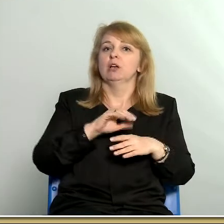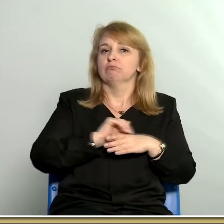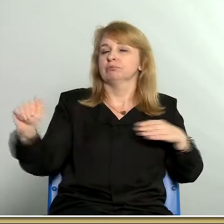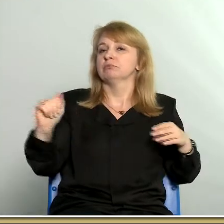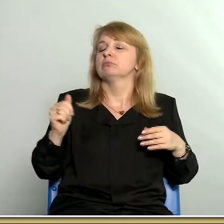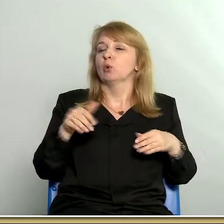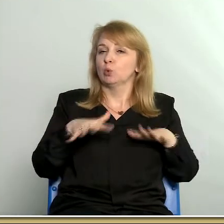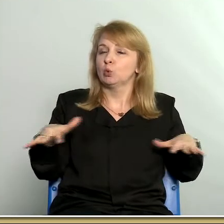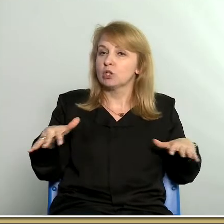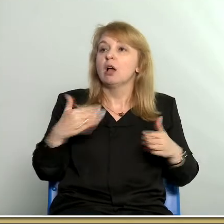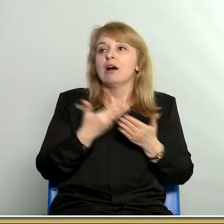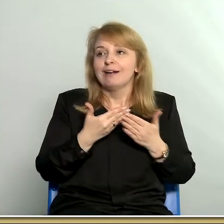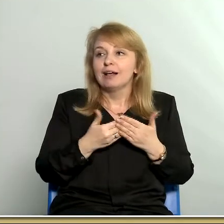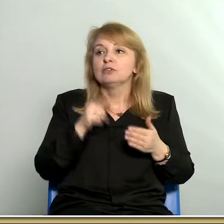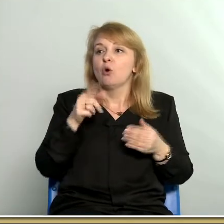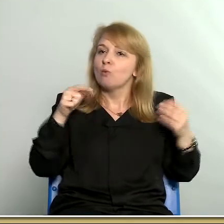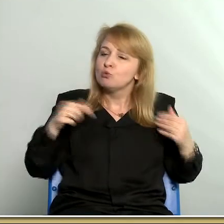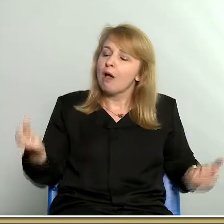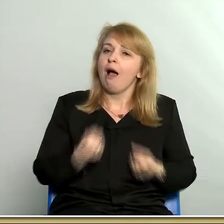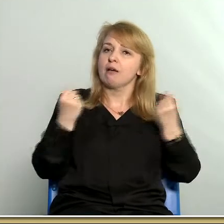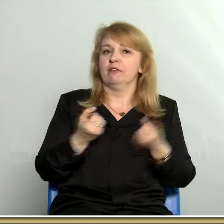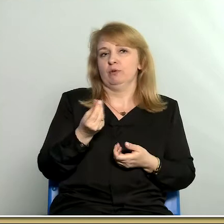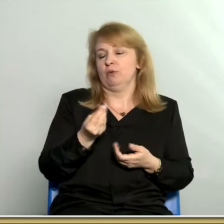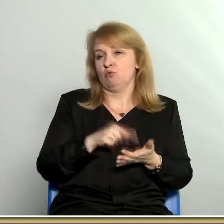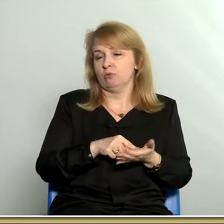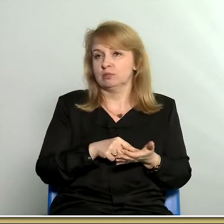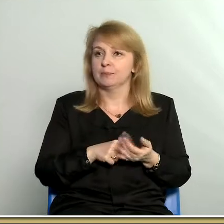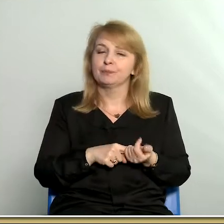ich apetytów i uefektywnienie tej interwencji.